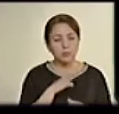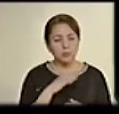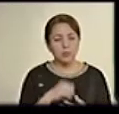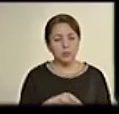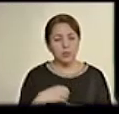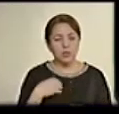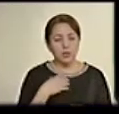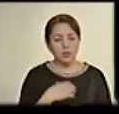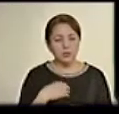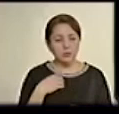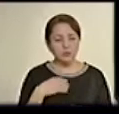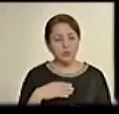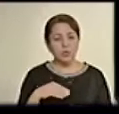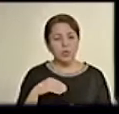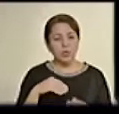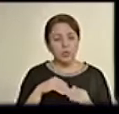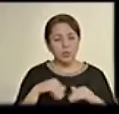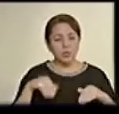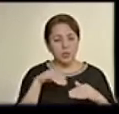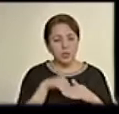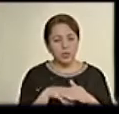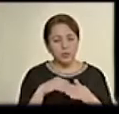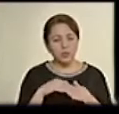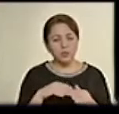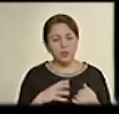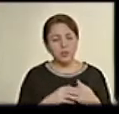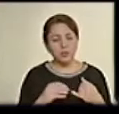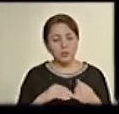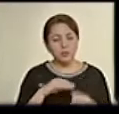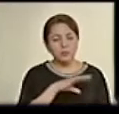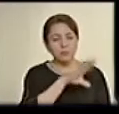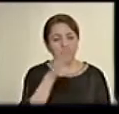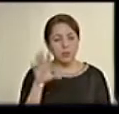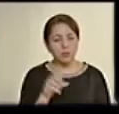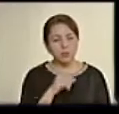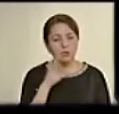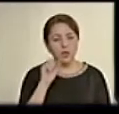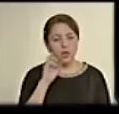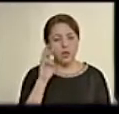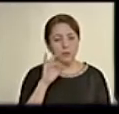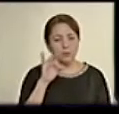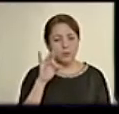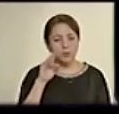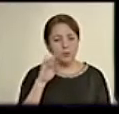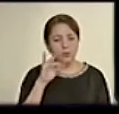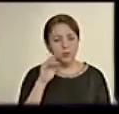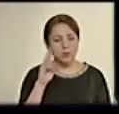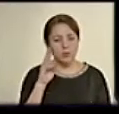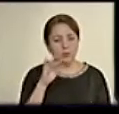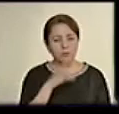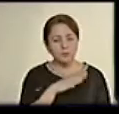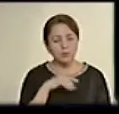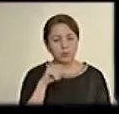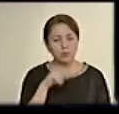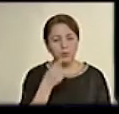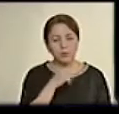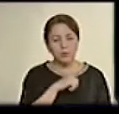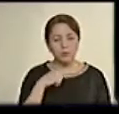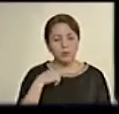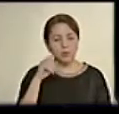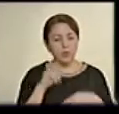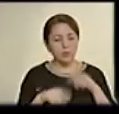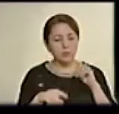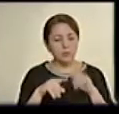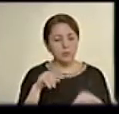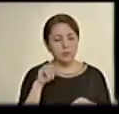Asosiy ekin ekiladigan yerlar esa barchasi amirniki bo'lib, amir o'zining yaqin qarindoshlariga bu hududlarni